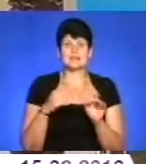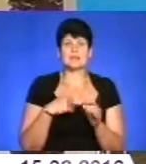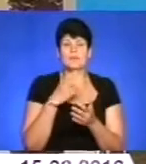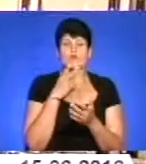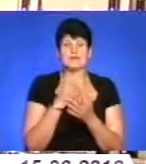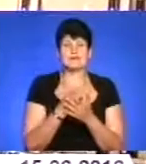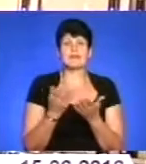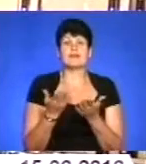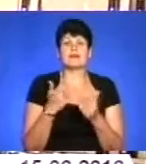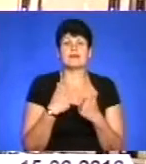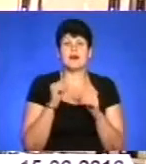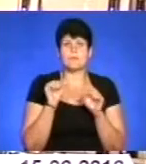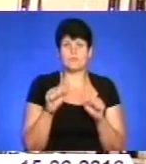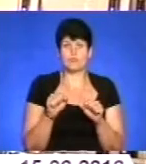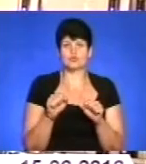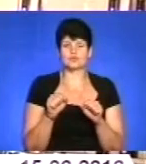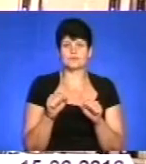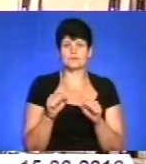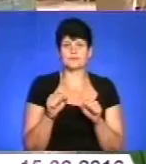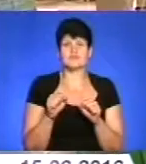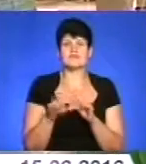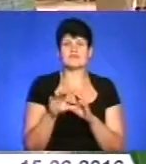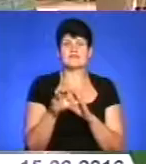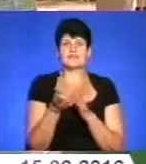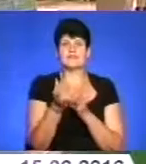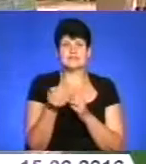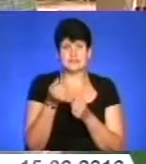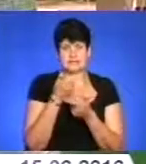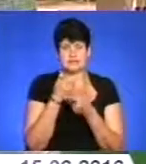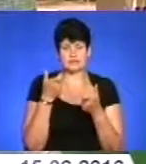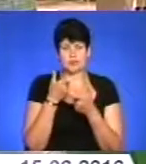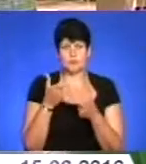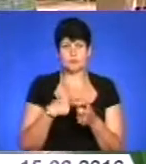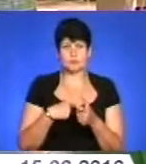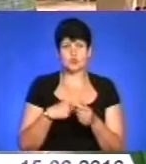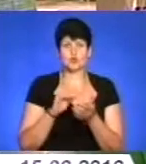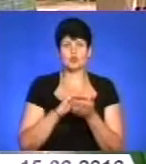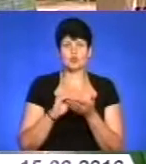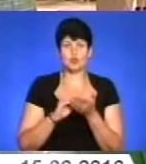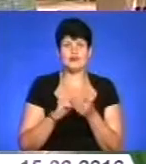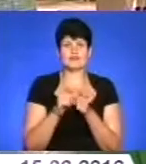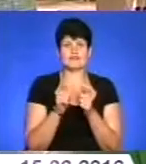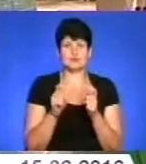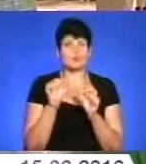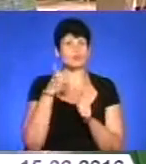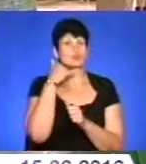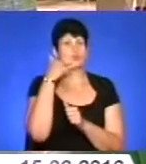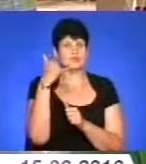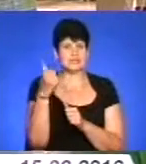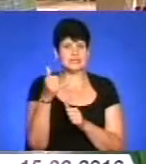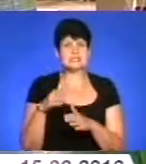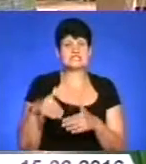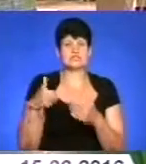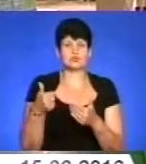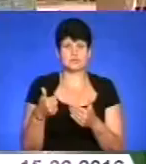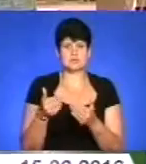можу витягнути інформацію собі, роздрукувала собі візиточку і до них можу передзвонити і звернутися